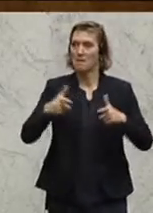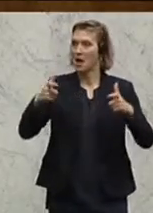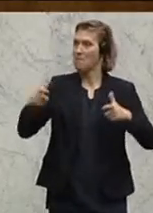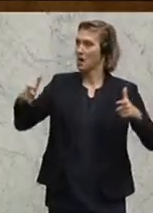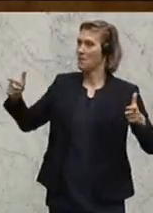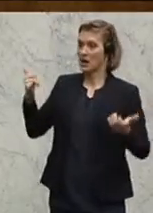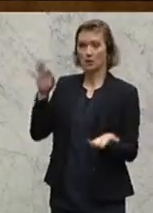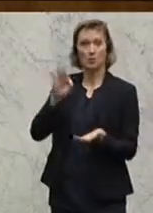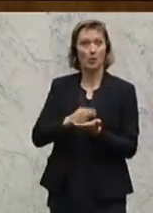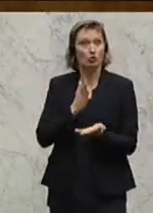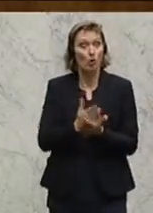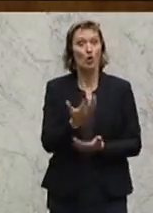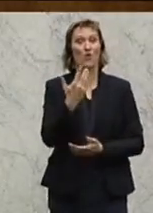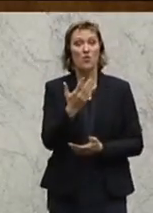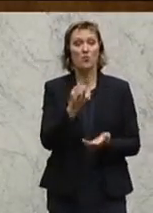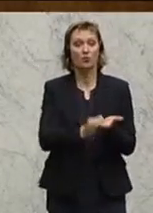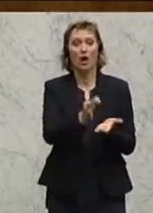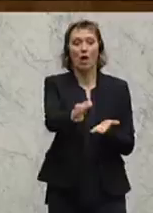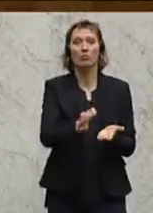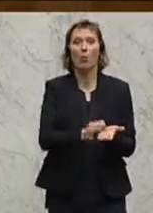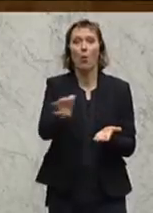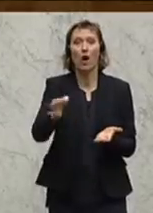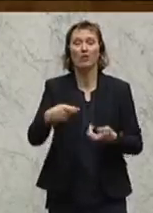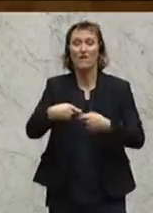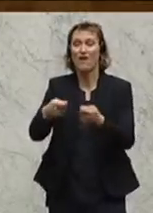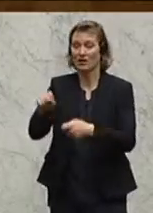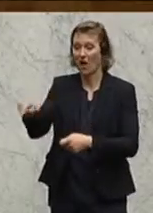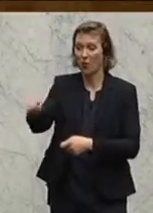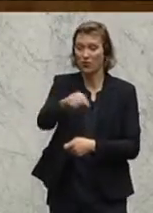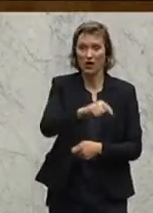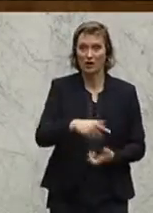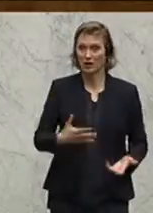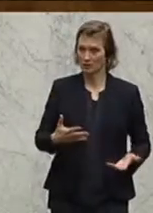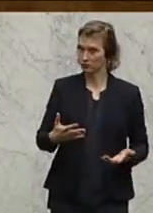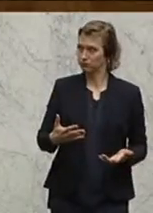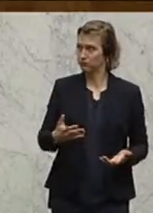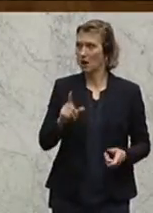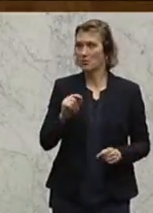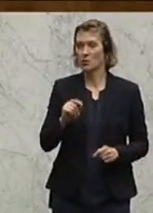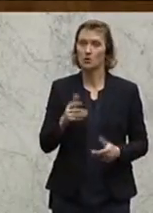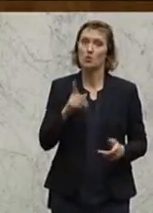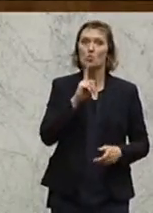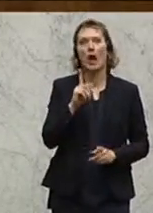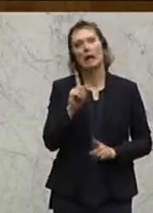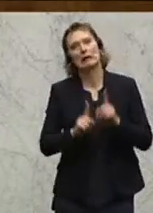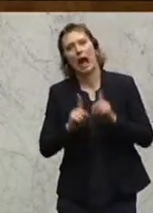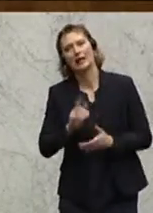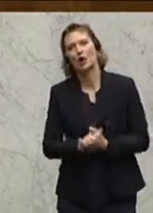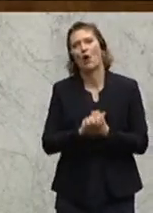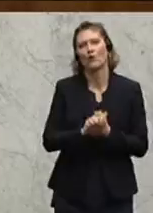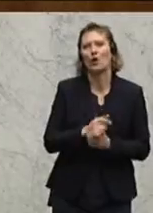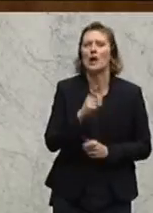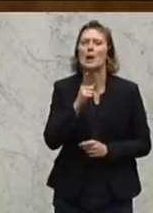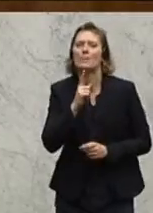expandiert, aktuell 5 Standorte, weitere sind in Planung, dann kann man nicht unbedingt nur davon ausgehen, dass sozusagen Gartenfreunde hier sich ein bisschen an